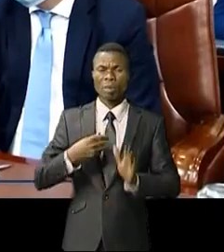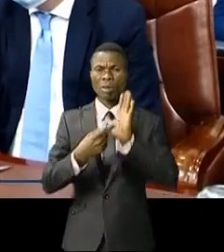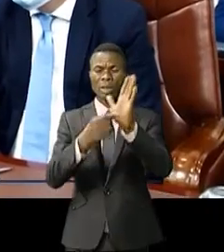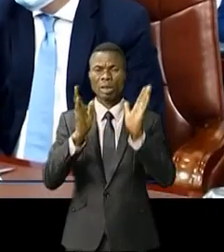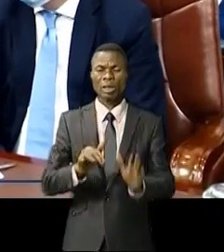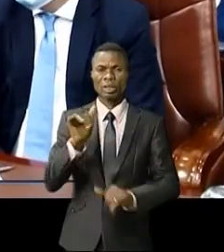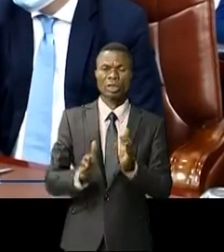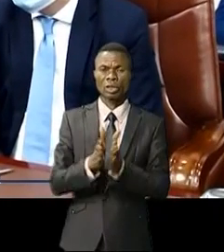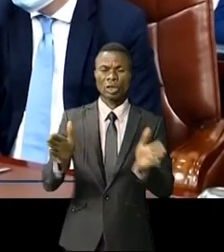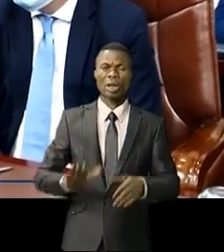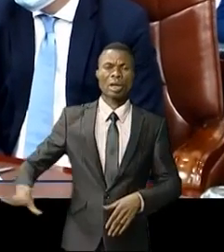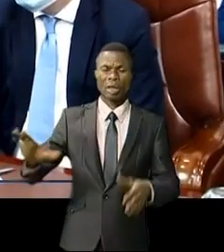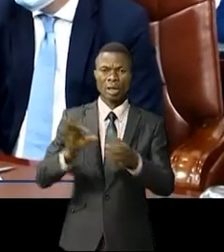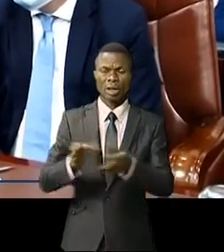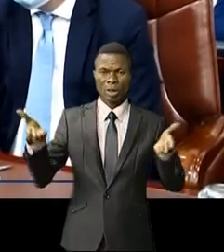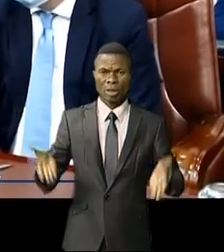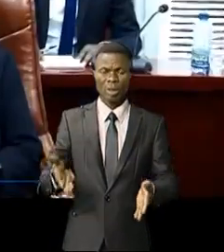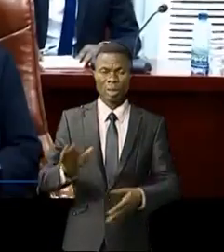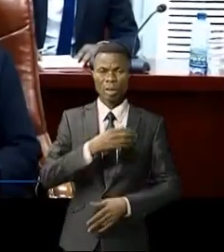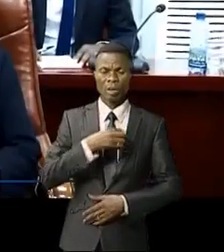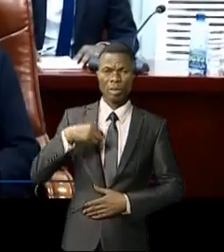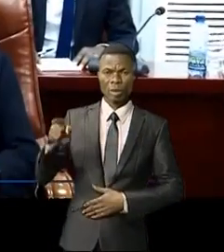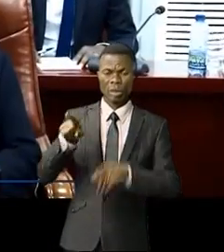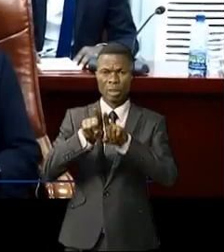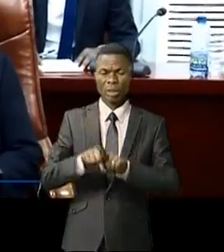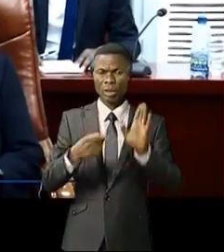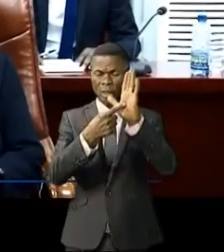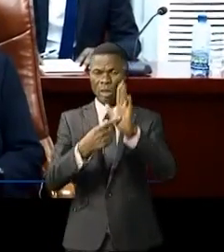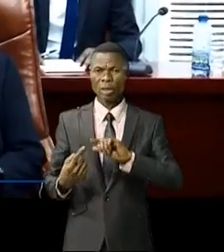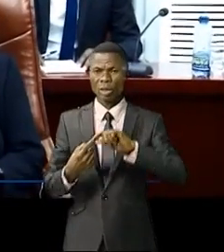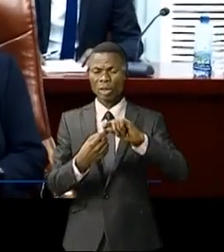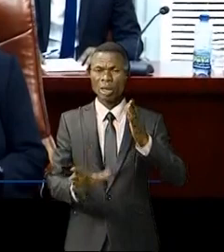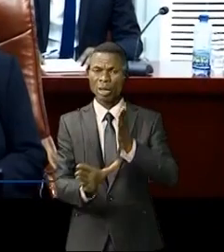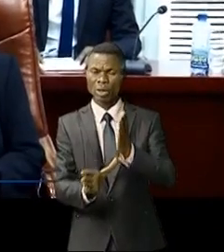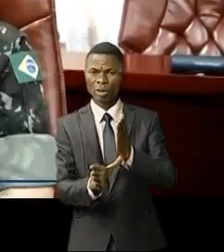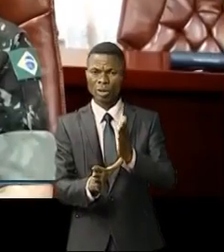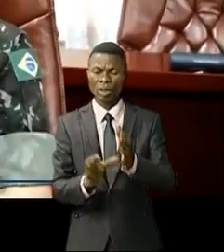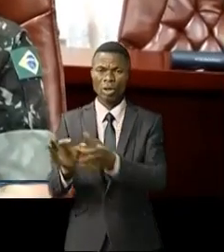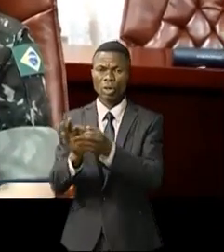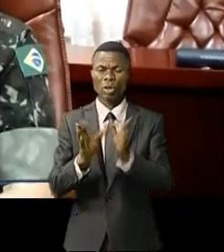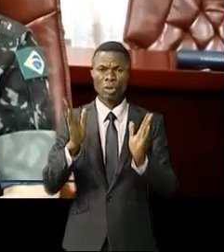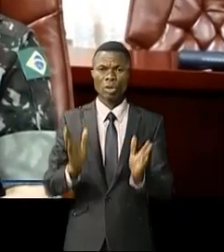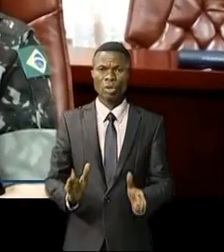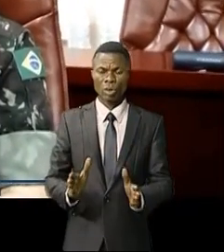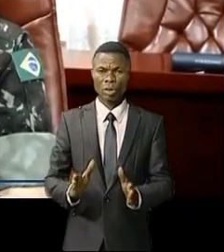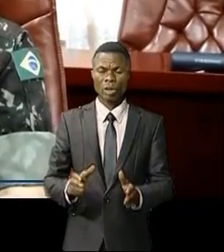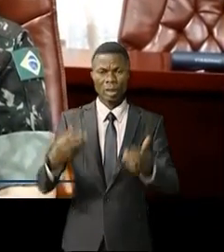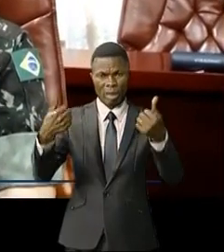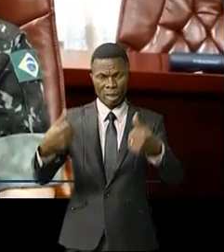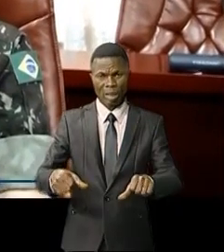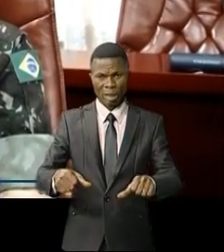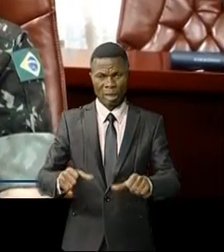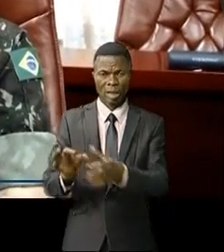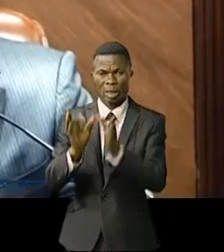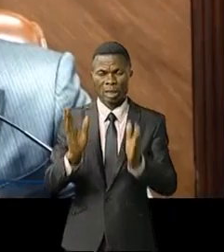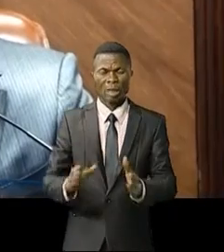secrétaire général de l'ONU en RDC Bintou Keïta et le représentant spécial adjoint, coordonnateur, résident et